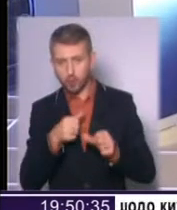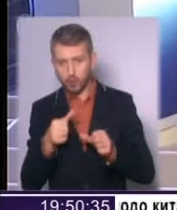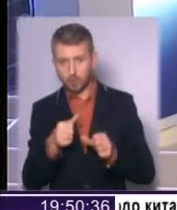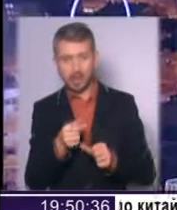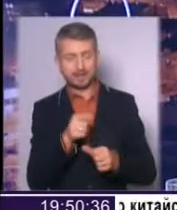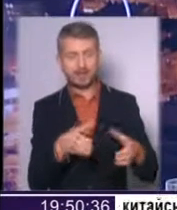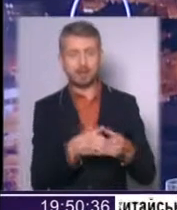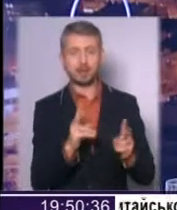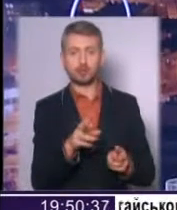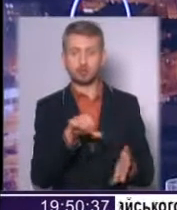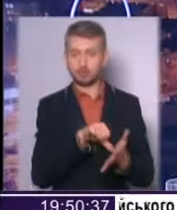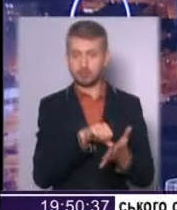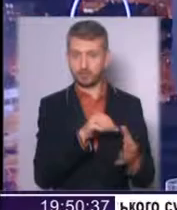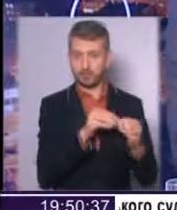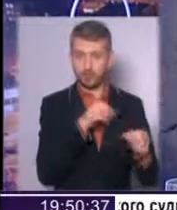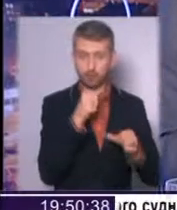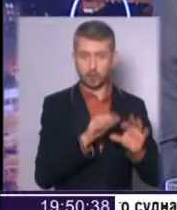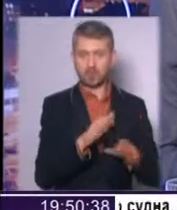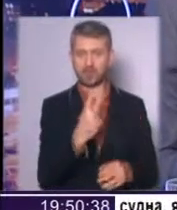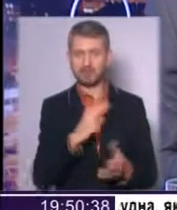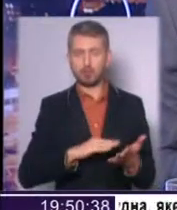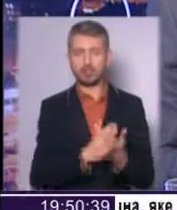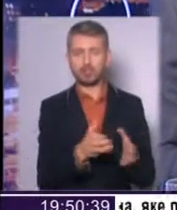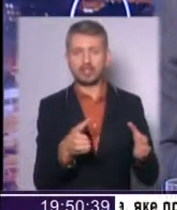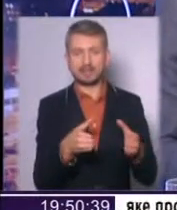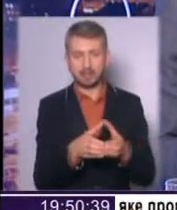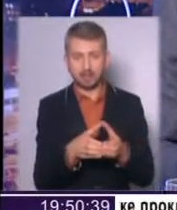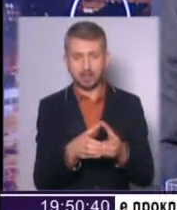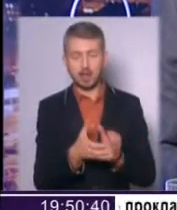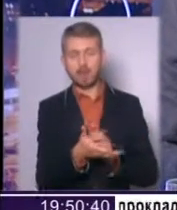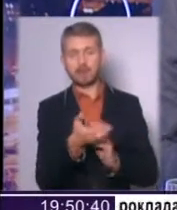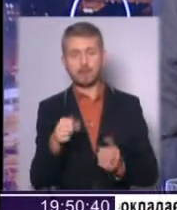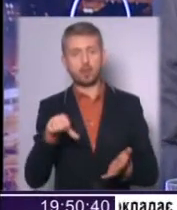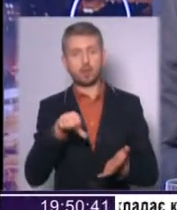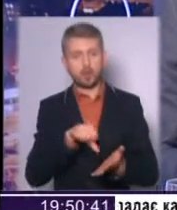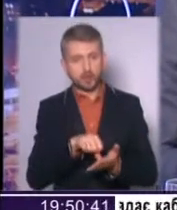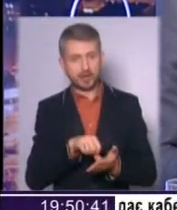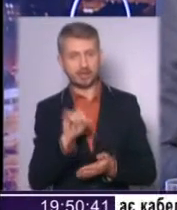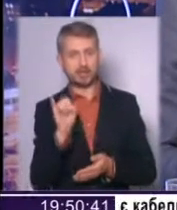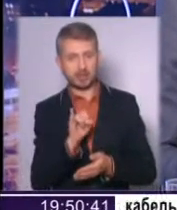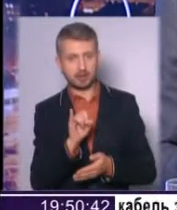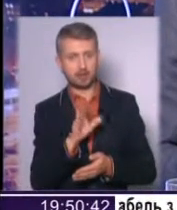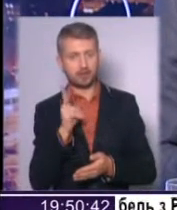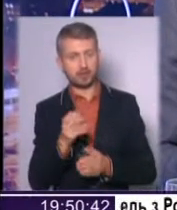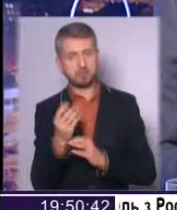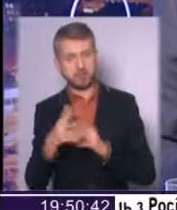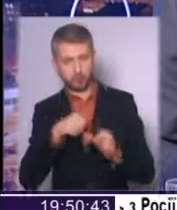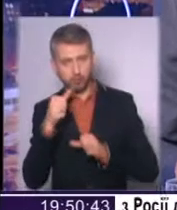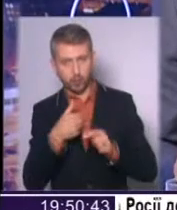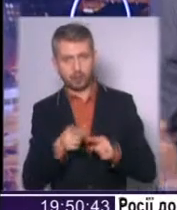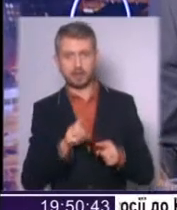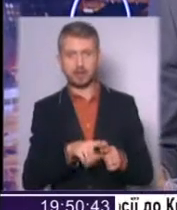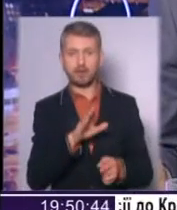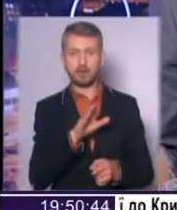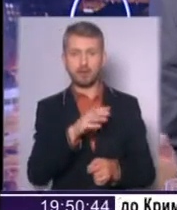На жаль, в нас не сформована політична культура, і більше все ж таки в нас не партії, а політпроекти одноразові до виборів. Ну, я вам так наведу